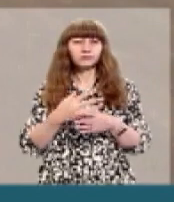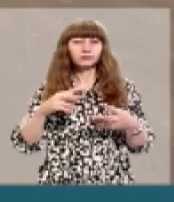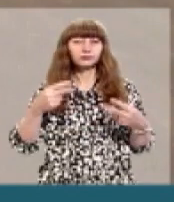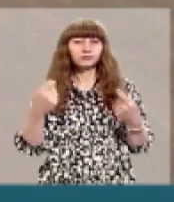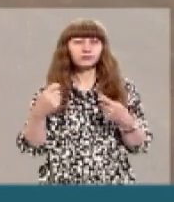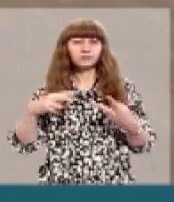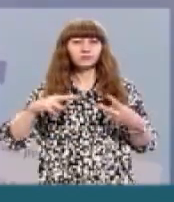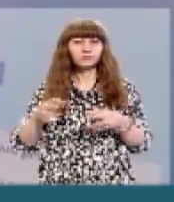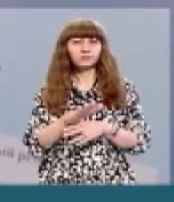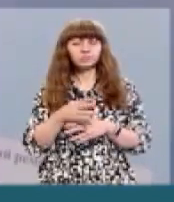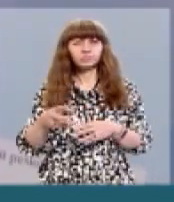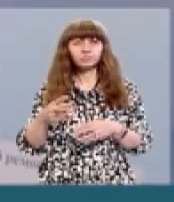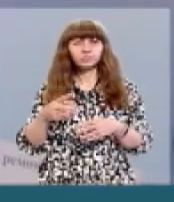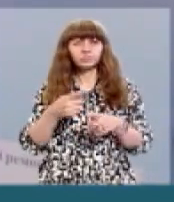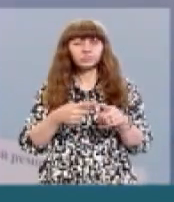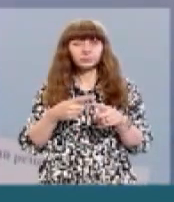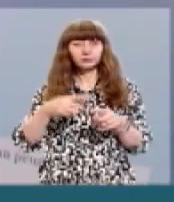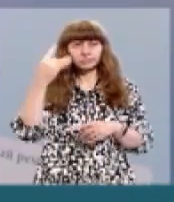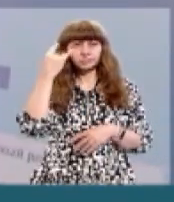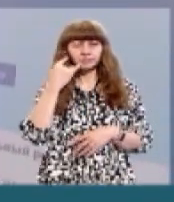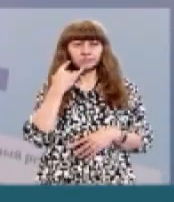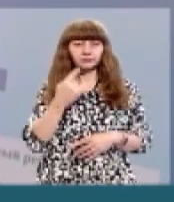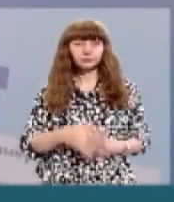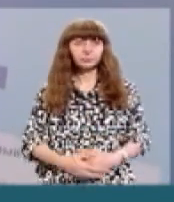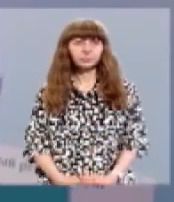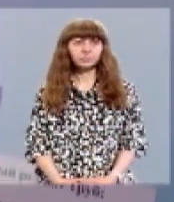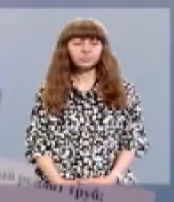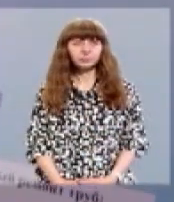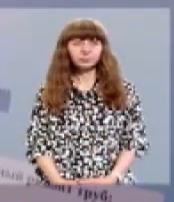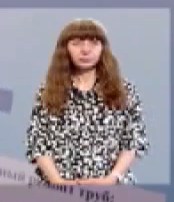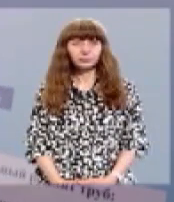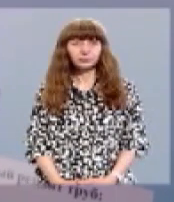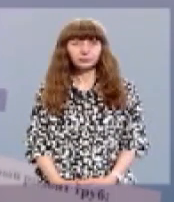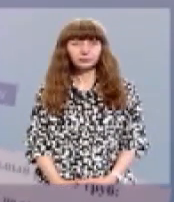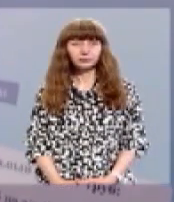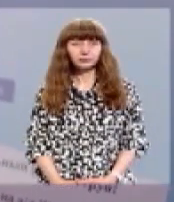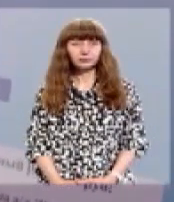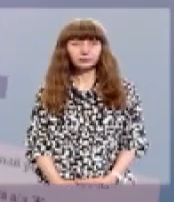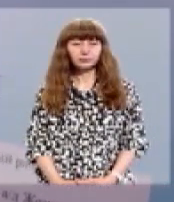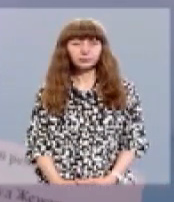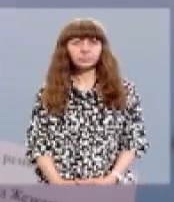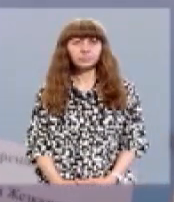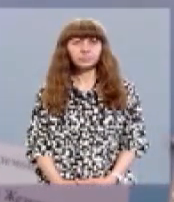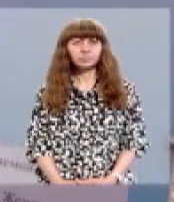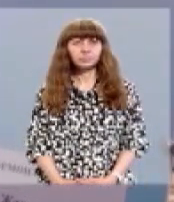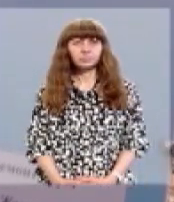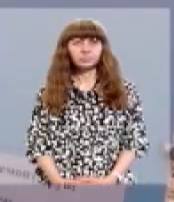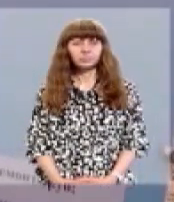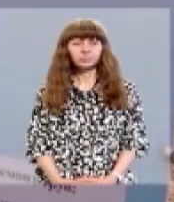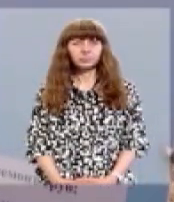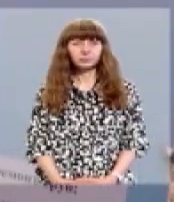между частями страны. На Урал и в Южную Сибирь через Кустанай и через Петропавловск. Понятно, что вот этот вот маршрут, он